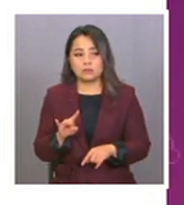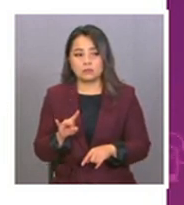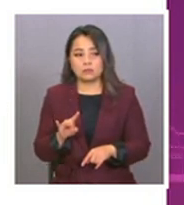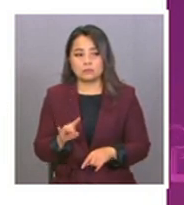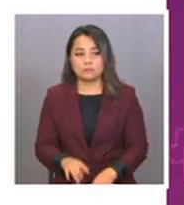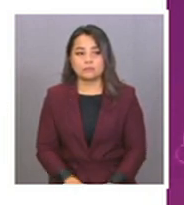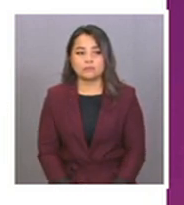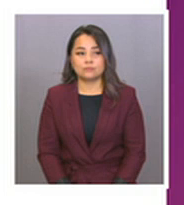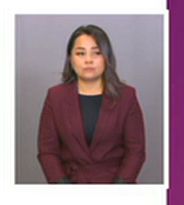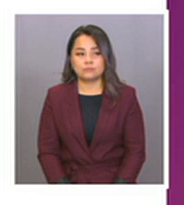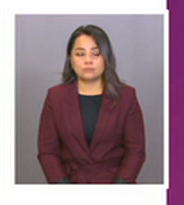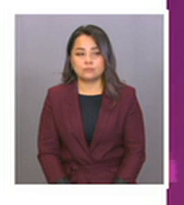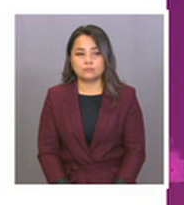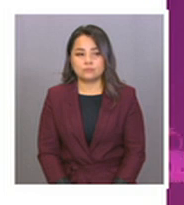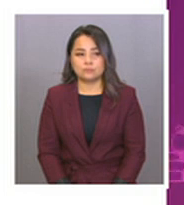Дұрыс.